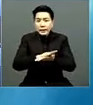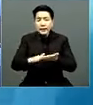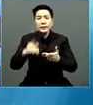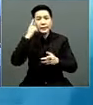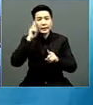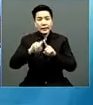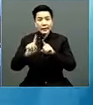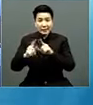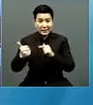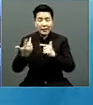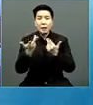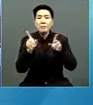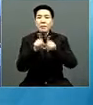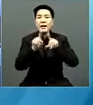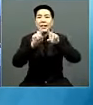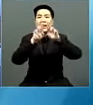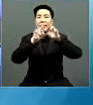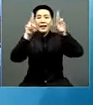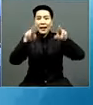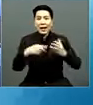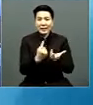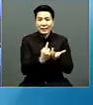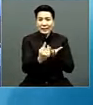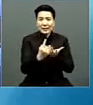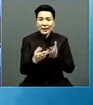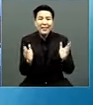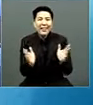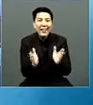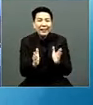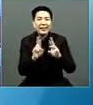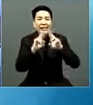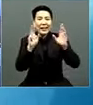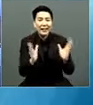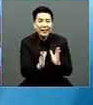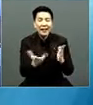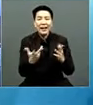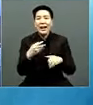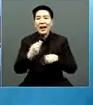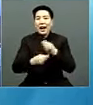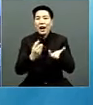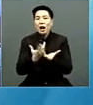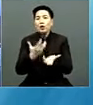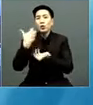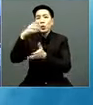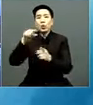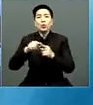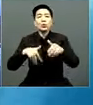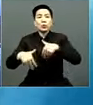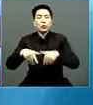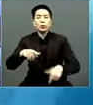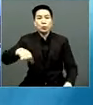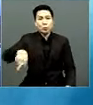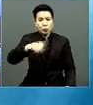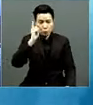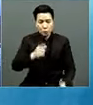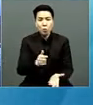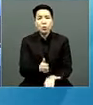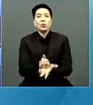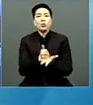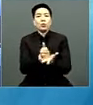ล้วก็ร้านค้าปลีกร้านค้าส่งขนาดย่อมรวมถึงร้านค้าปลีกและร้านค้าส่งของชุมชนอันนี้ต้องช่วยกัน